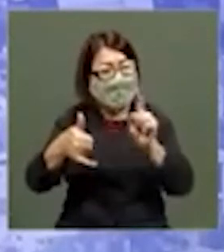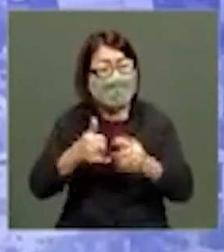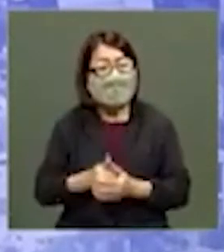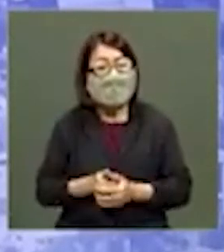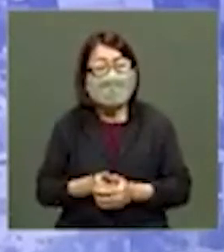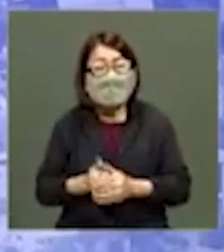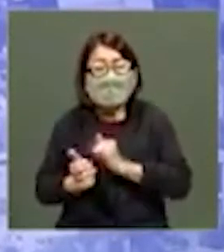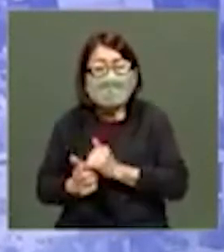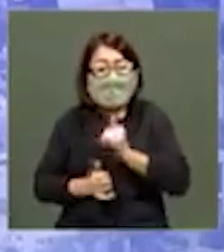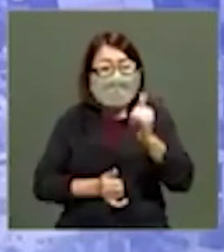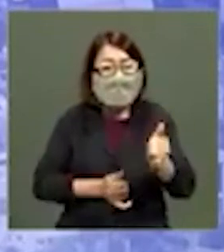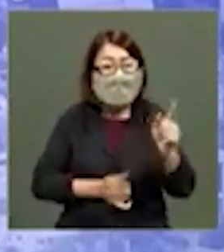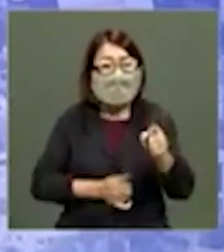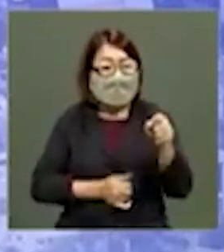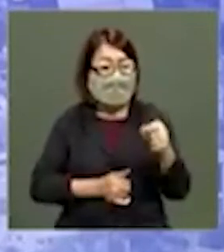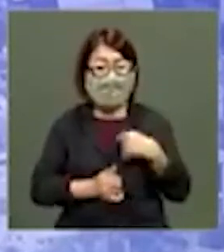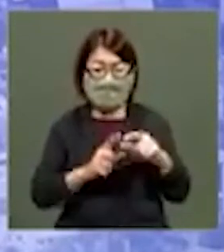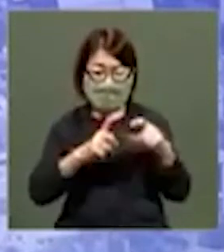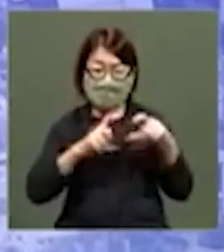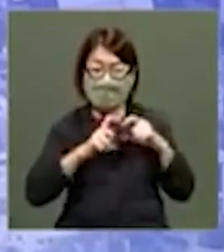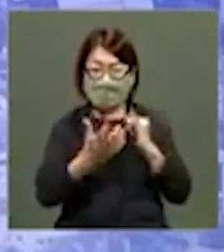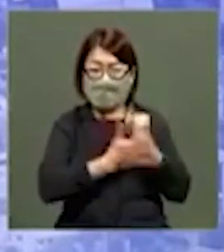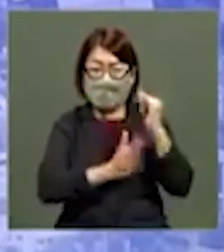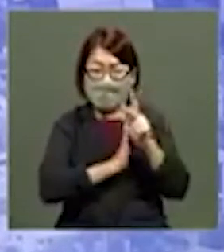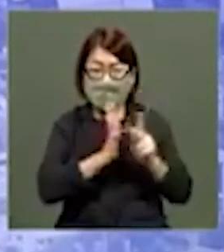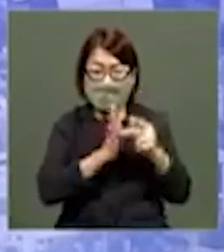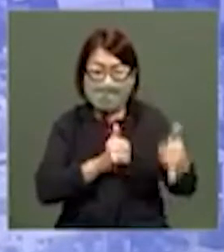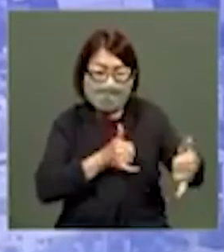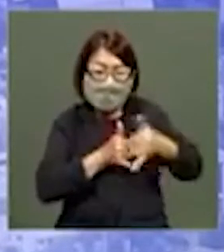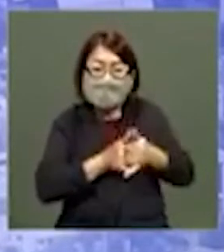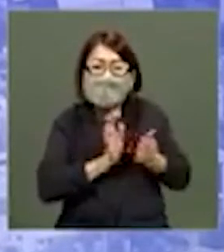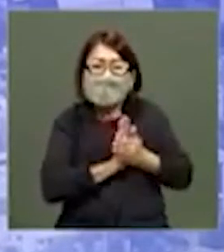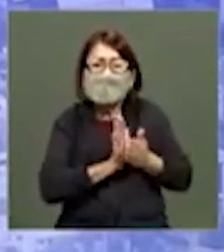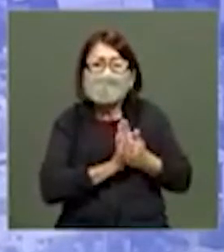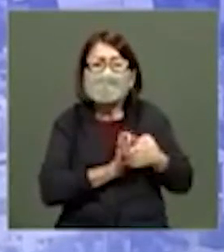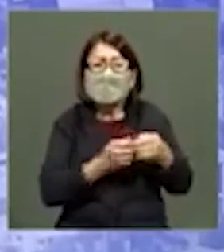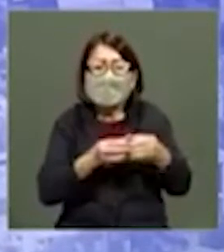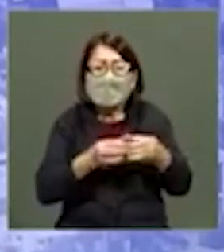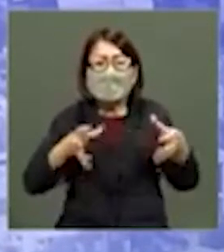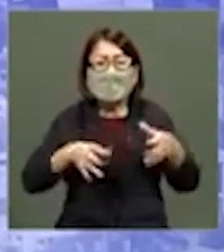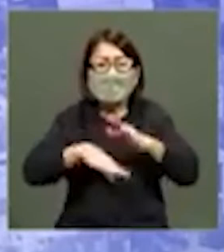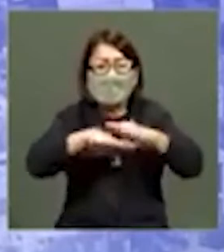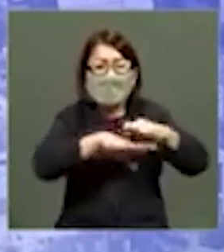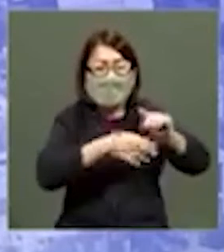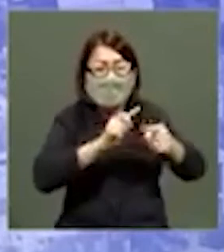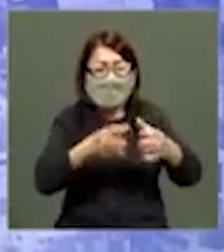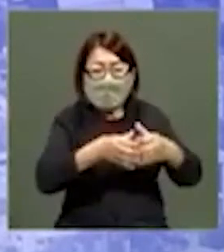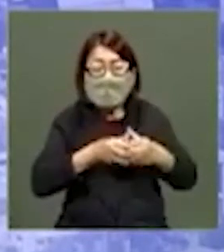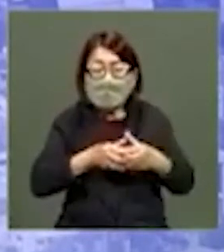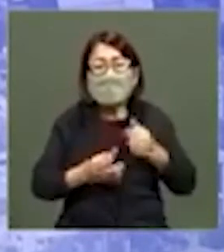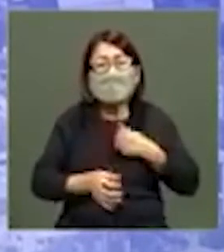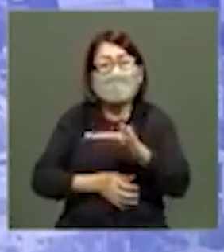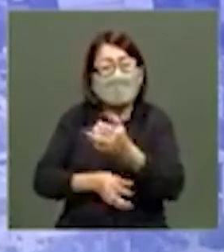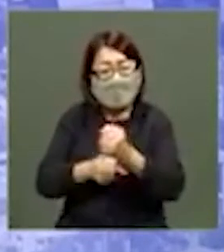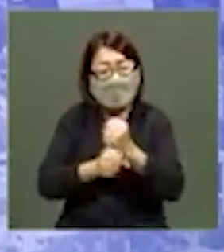คนที่ถูกกฎหมายของเขาแล้วก็ไปเกาะกลุ่มรวมกันนะครับแล้วก็ไปทำงานอยู่ตรงนี้แล้